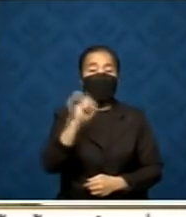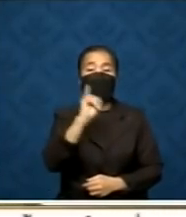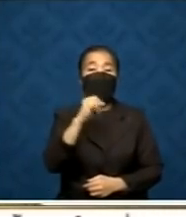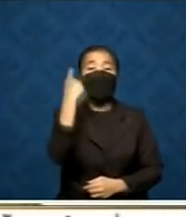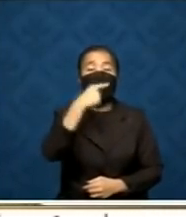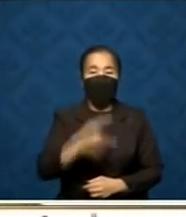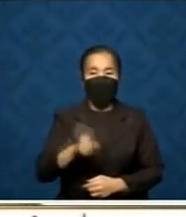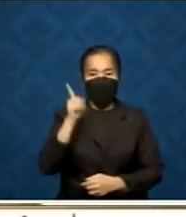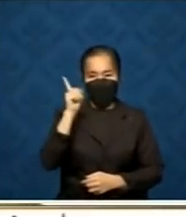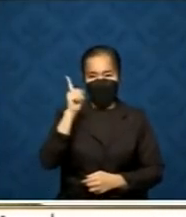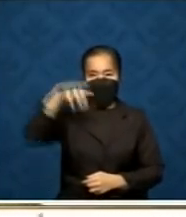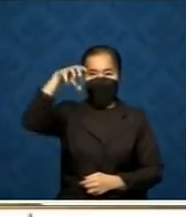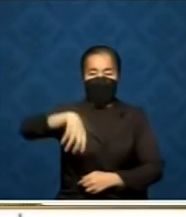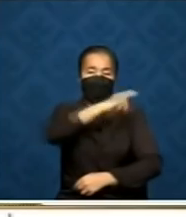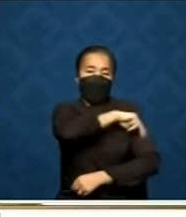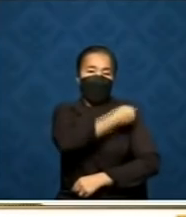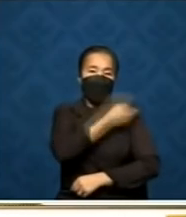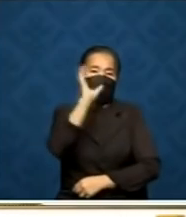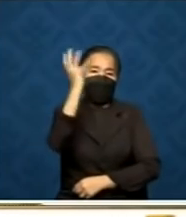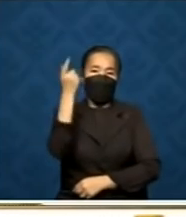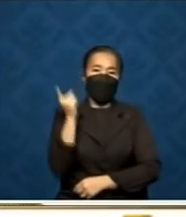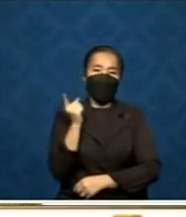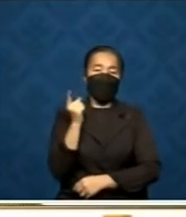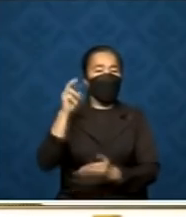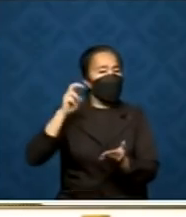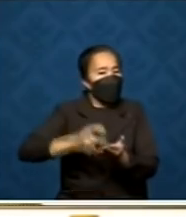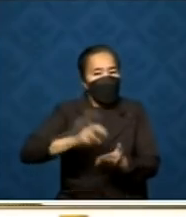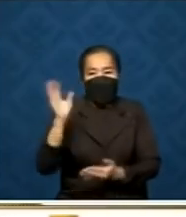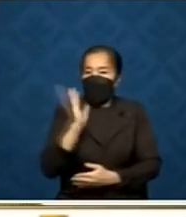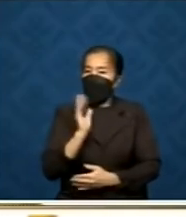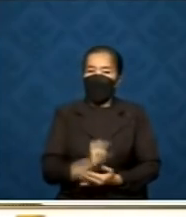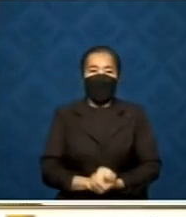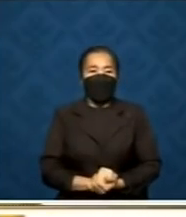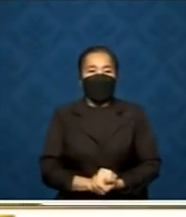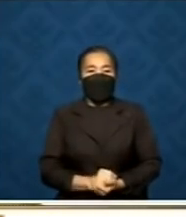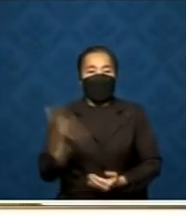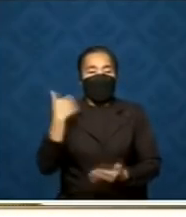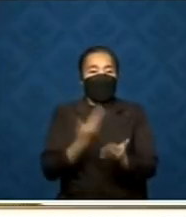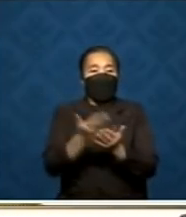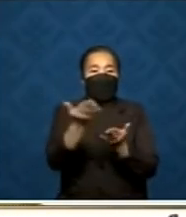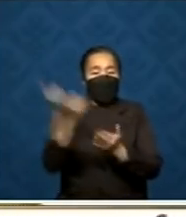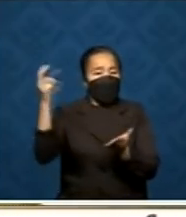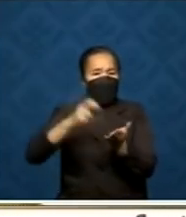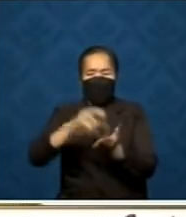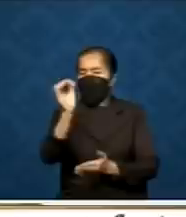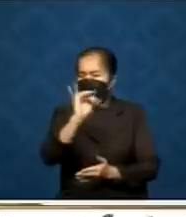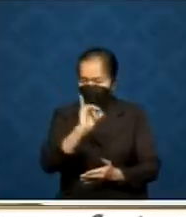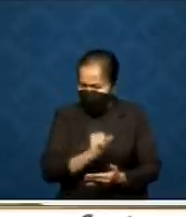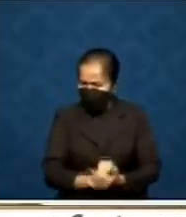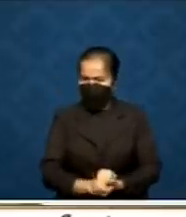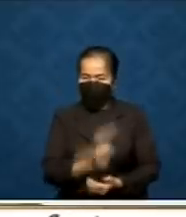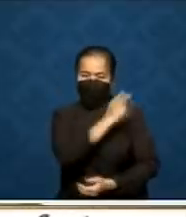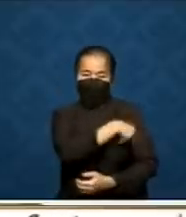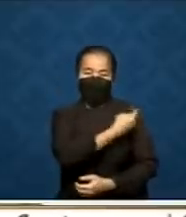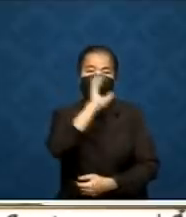oไม่รับรองเพิ่งมารับรองหลังนี่ตอนแรกที่ซื้อกันซื้อกันอิอิยังไม่รับรองเราต้องมารับเรามาหลัง